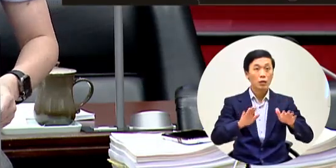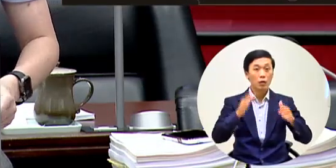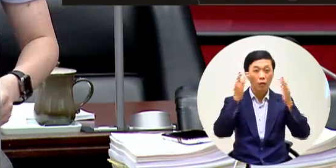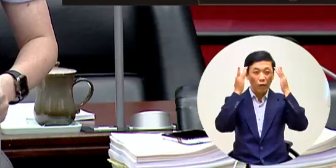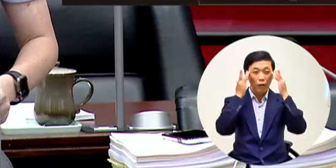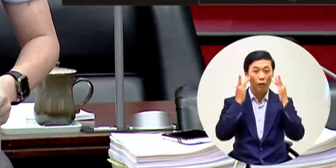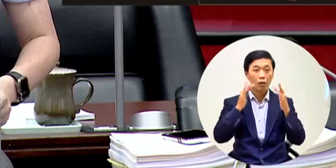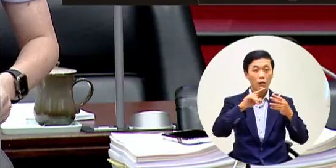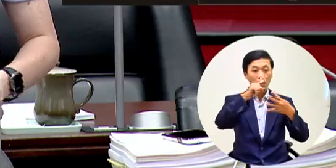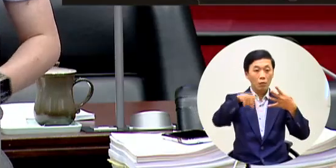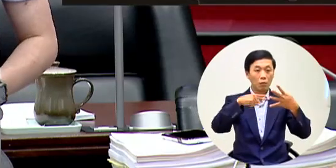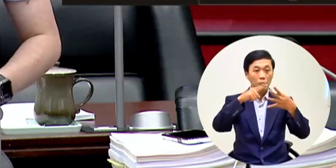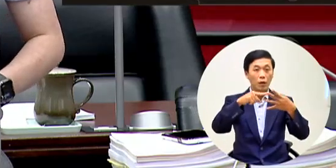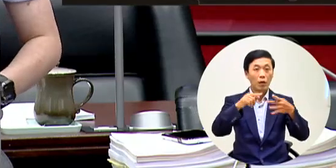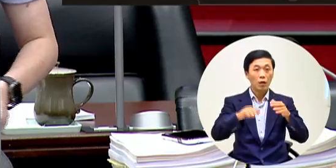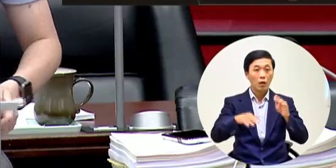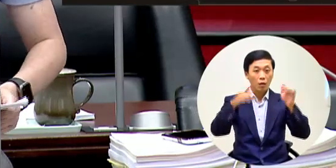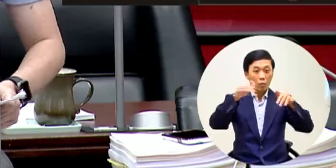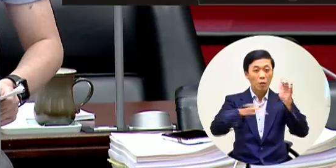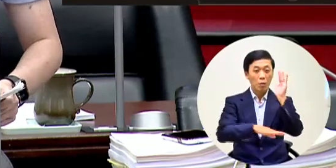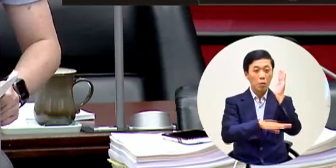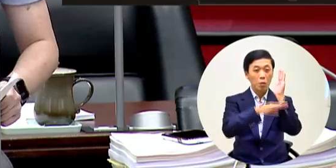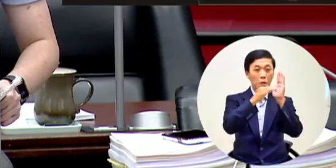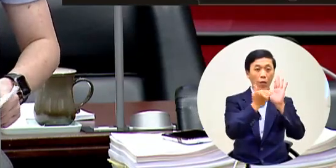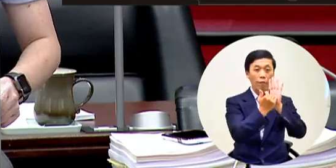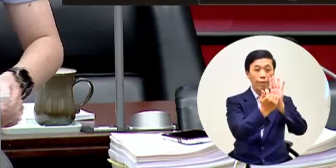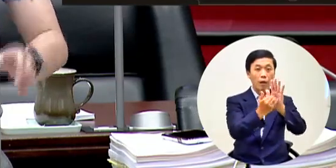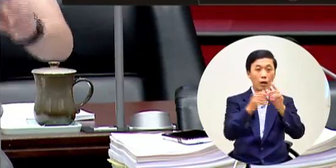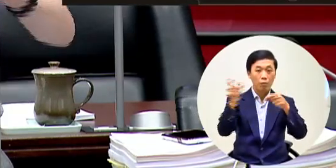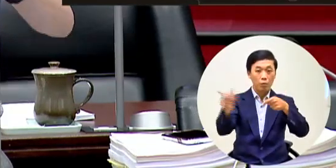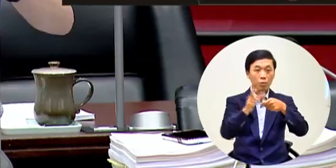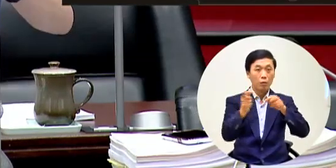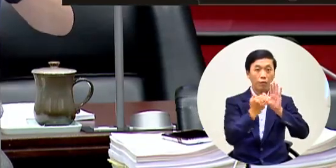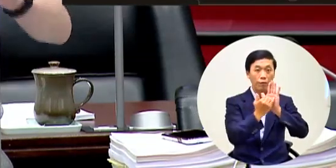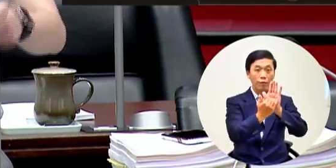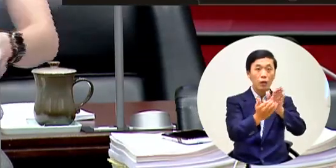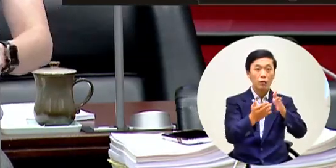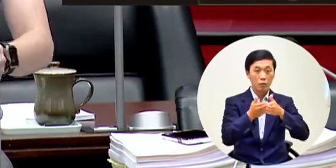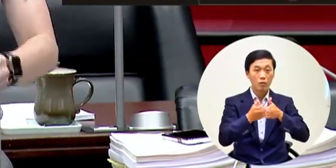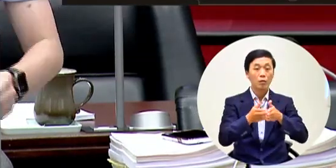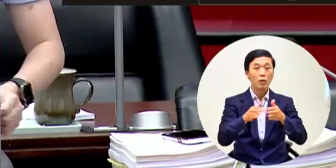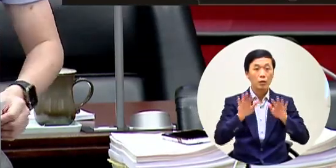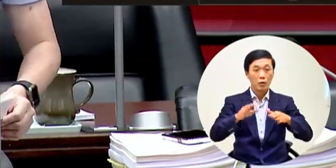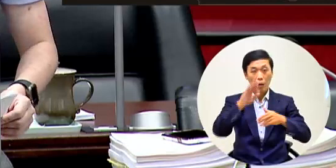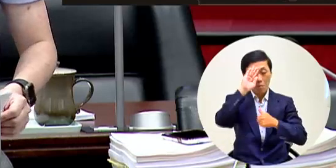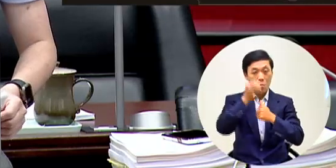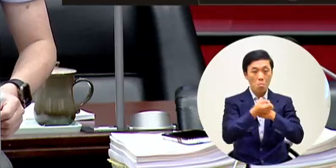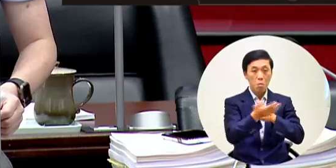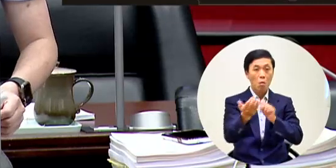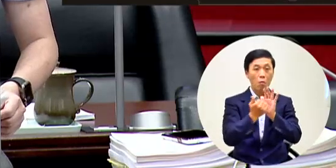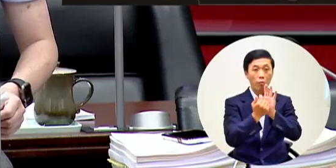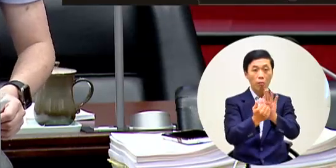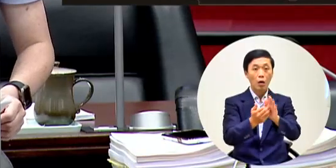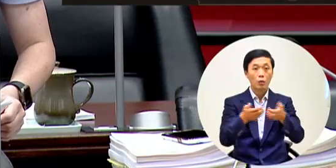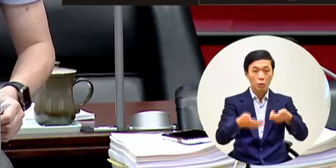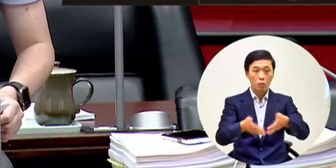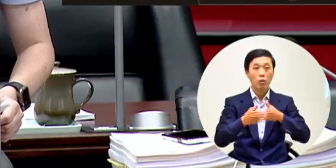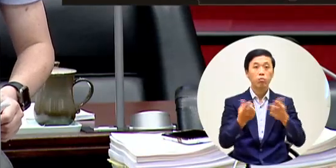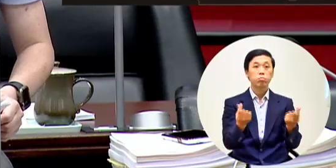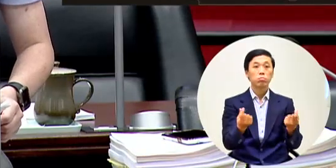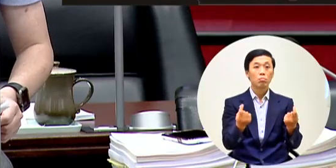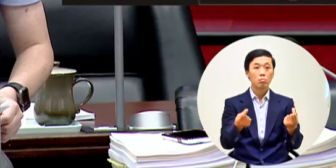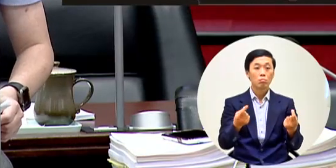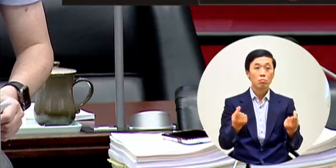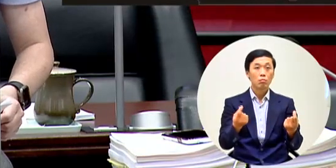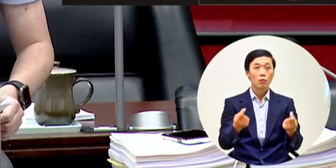爱防汛加防台，那还有当前的防疫也很重要。那像咱